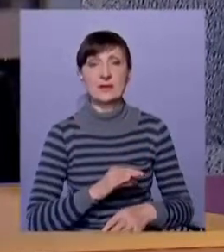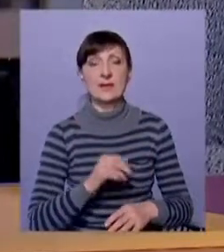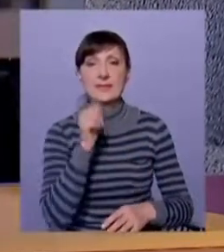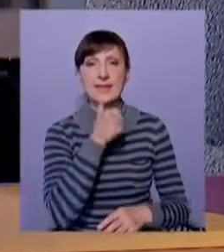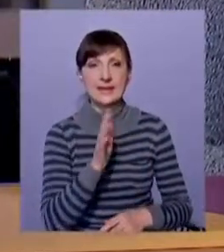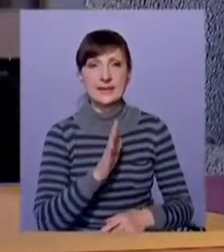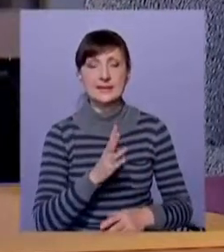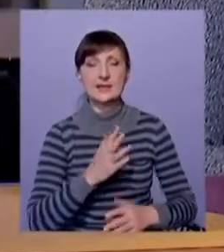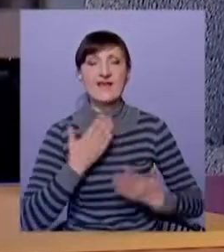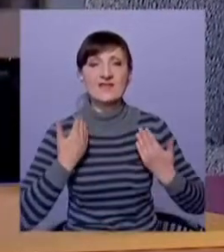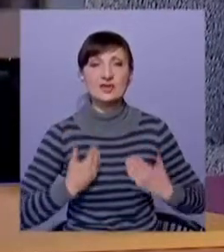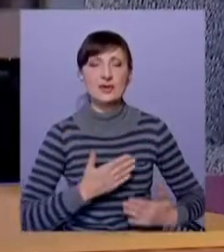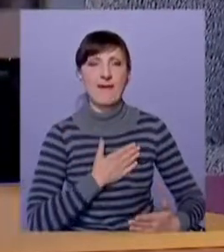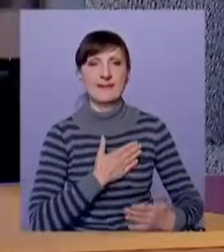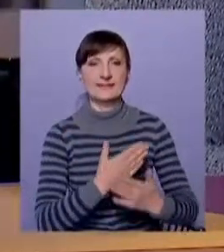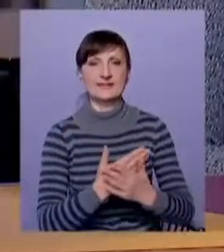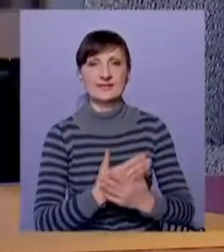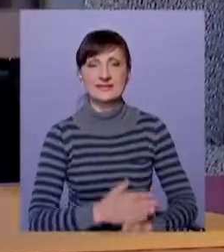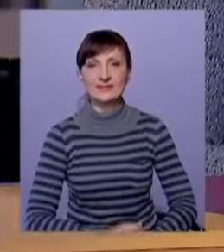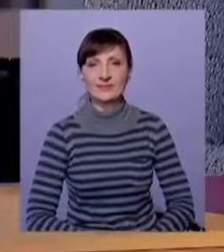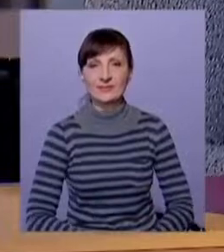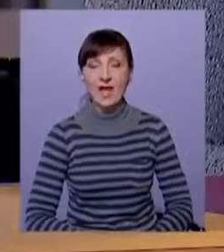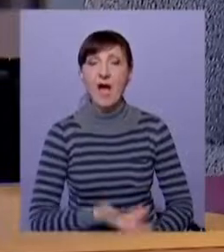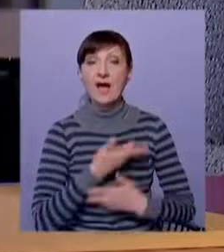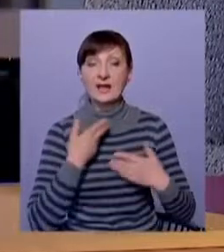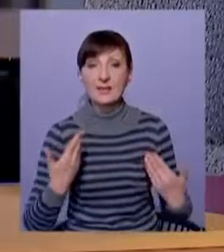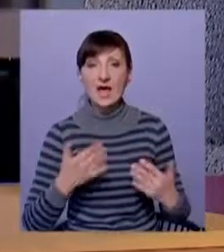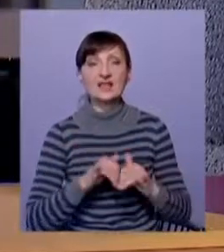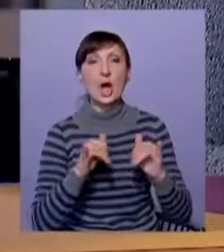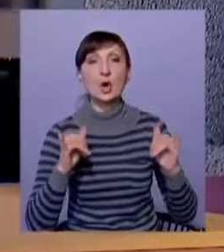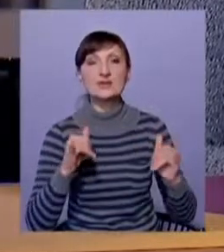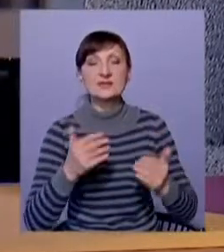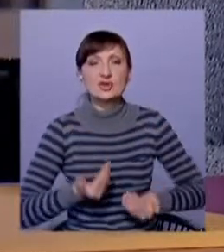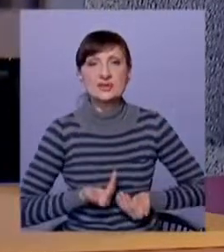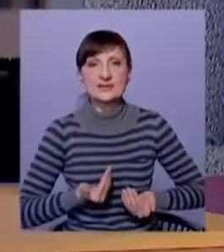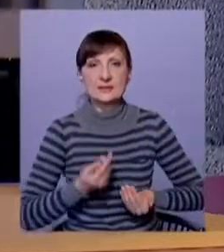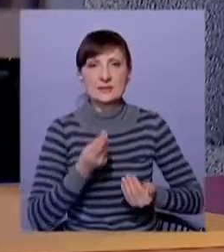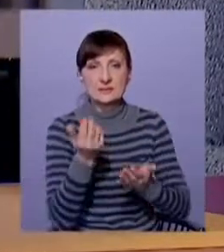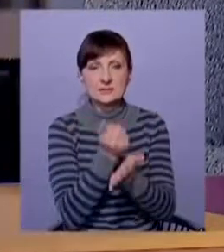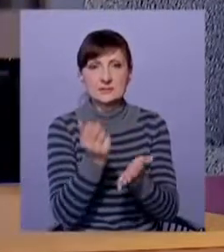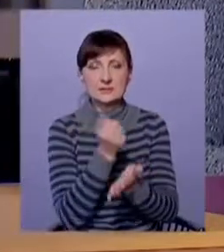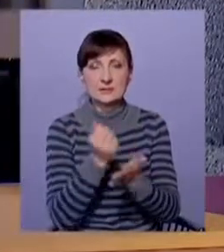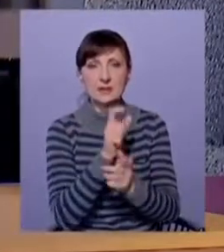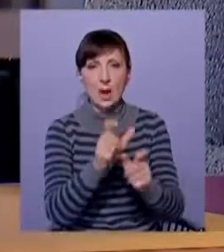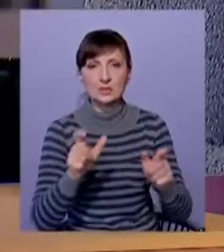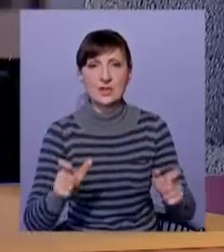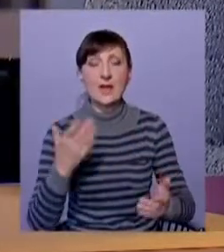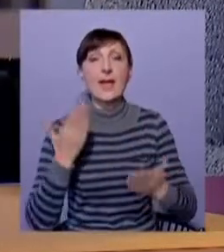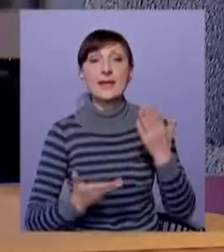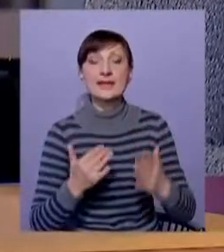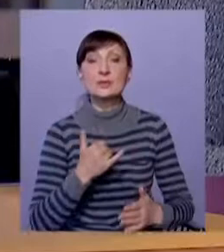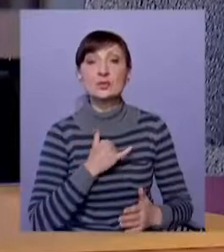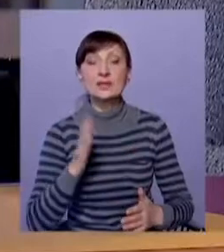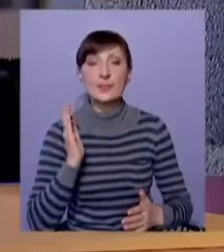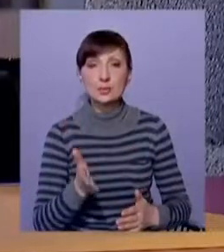физической активности. Для вас, Гульнара Лашина? Ну, для меня рост благосостояния самих казахстанцев, да, потому что если у нас